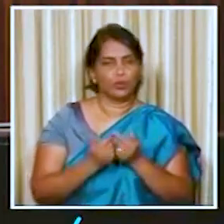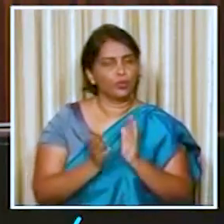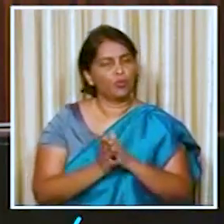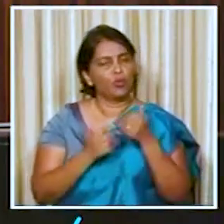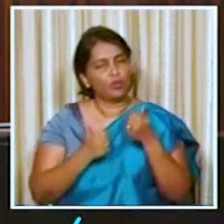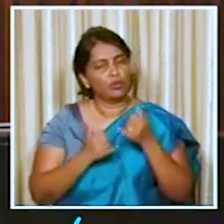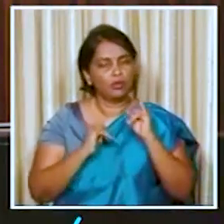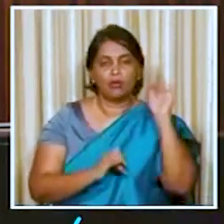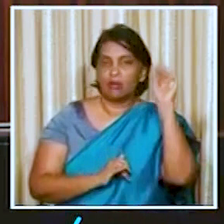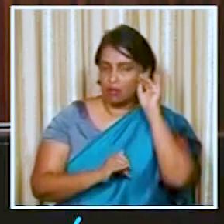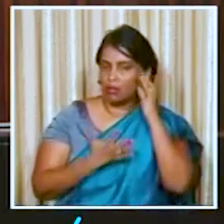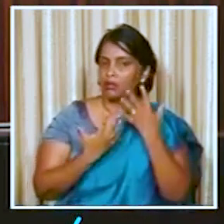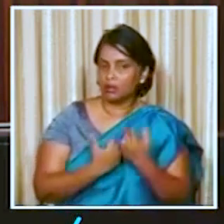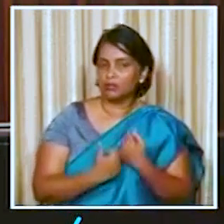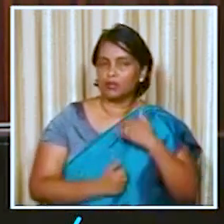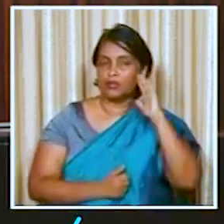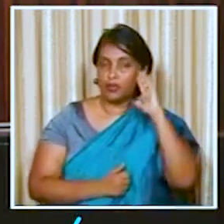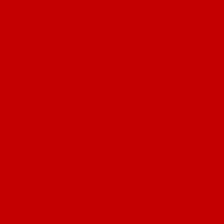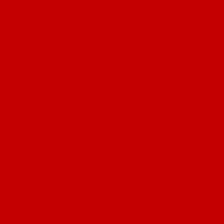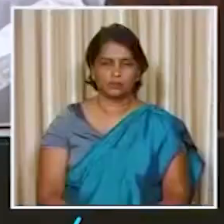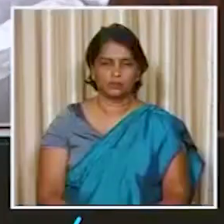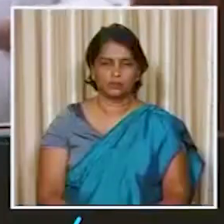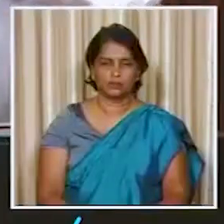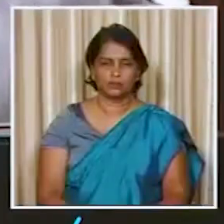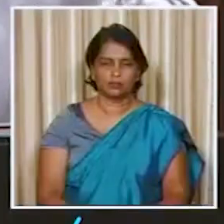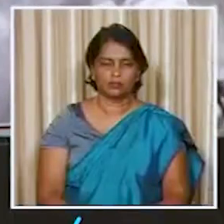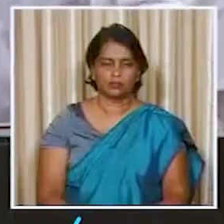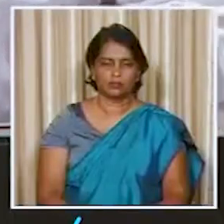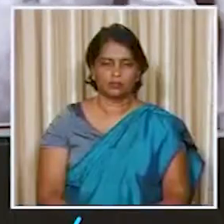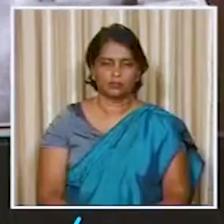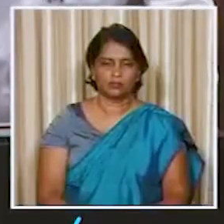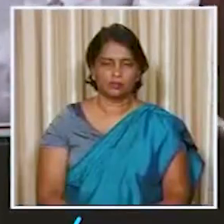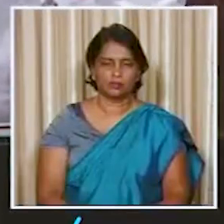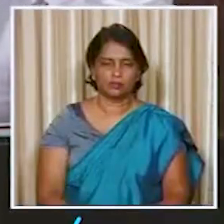හොඳ හෝ නරක ඇසීමට ලැබීම විරල භාග්‍යයක් ලෙස මා සලකමි.